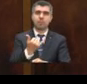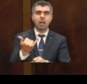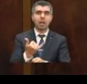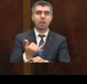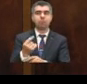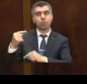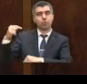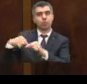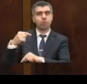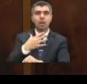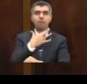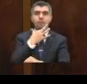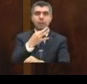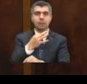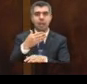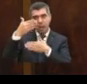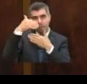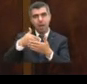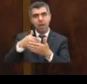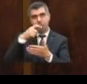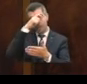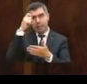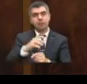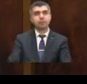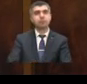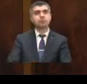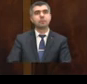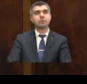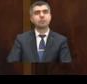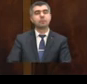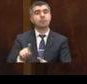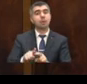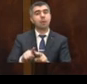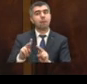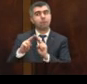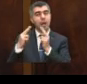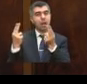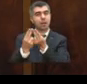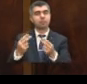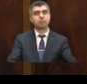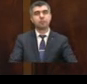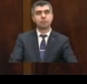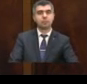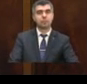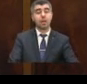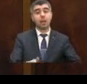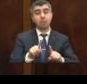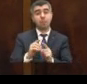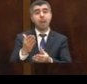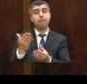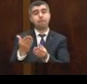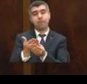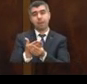للمغاربه بالخارج وكذلك للعالقين. على الصعيد الدولي القضية الفلسطينية تعرف هذه